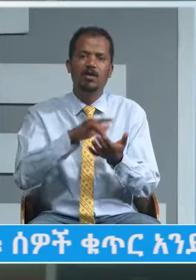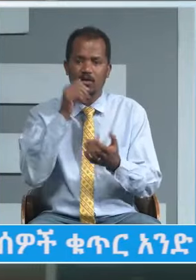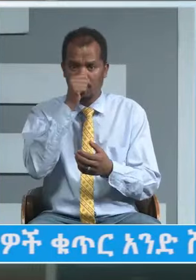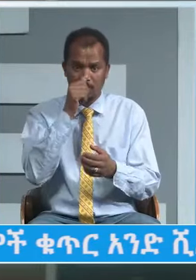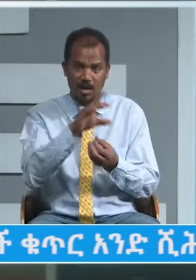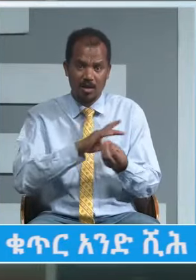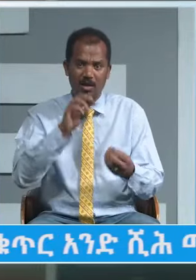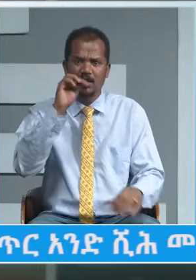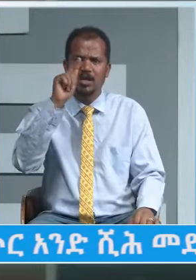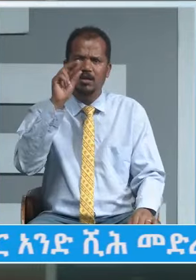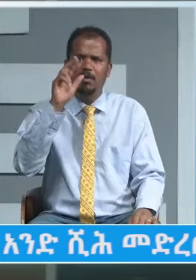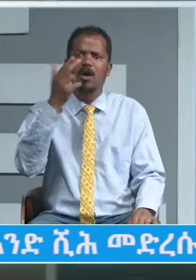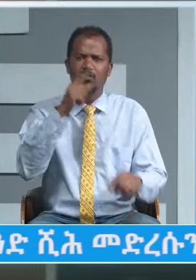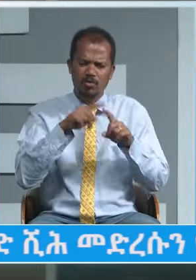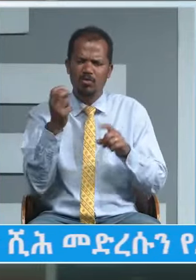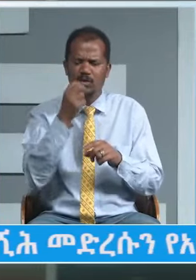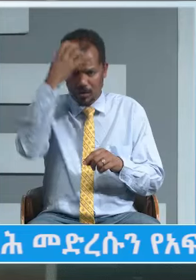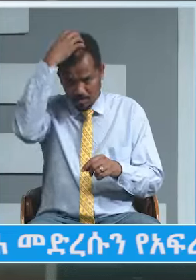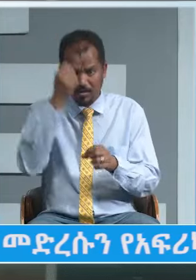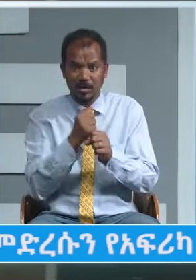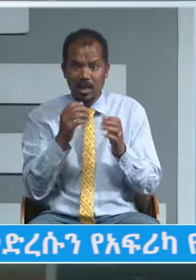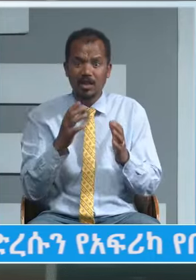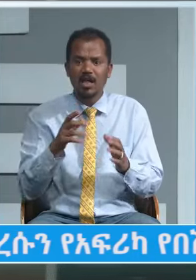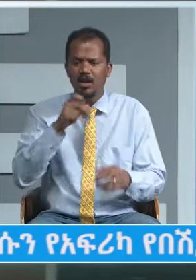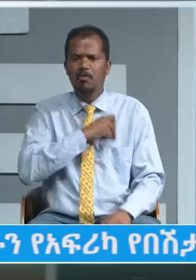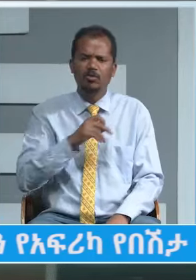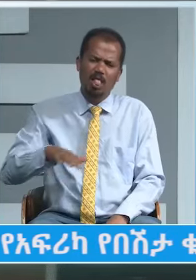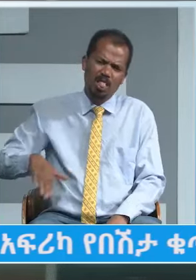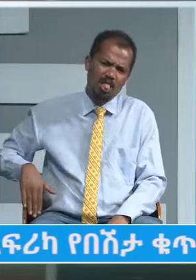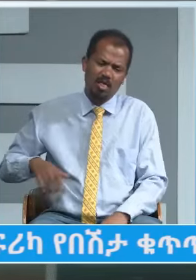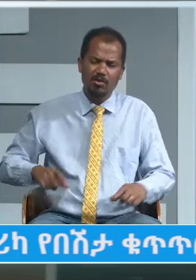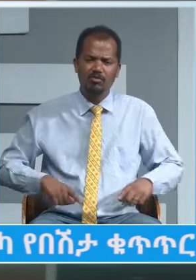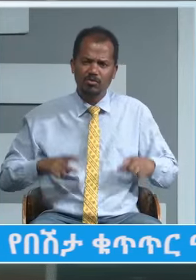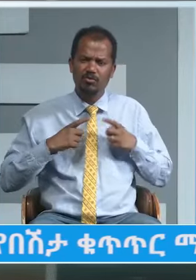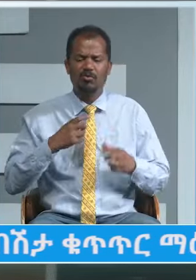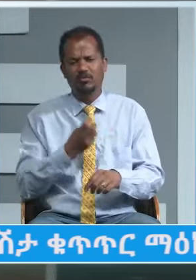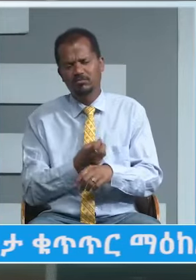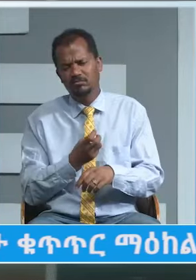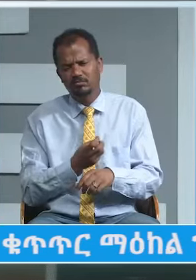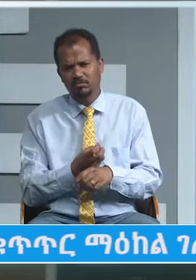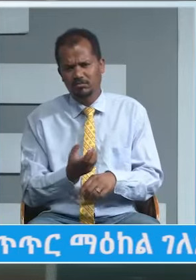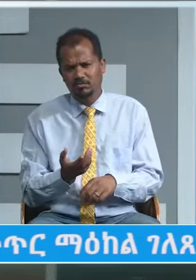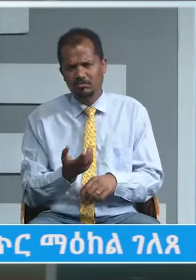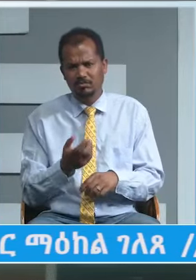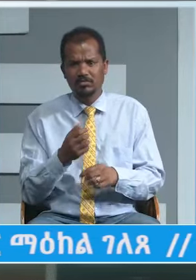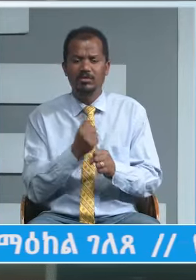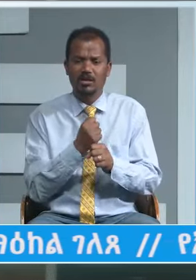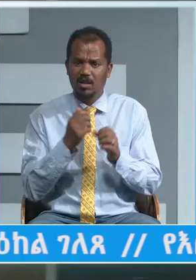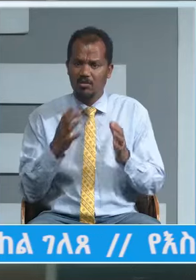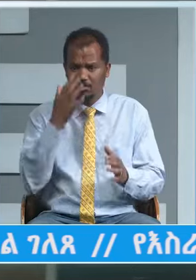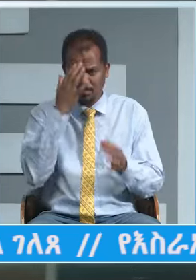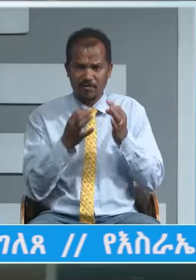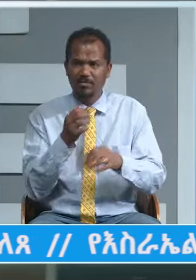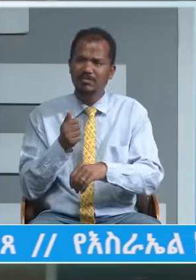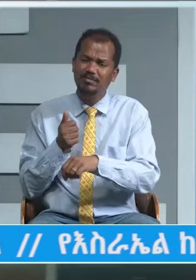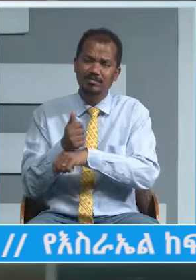በማዕከላዊ ኢትዮጵያ ክልል በጠንባሮ ልዩ ወረዳ የመንግስት ሰራተኞች በደሞዝ መዘግየት ምክንያት ኑሯችን አደጋ ላይ ወድቋል አሉ። ሰራተኞቹ